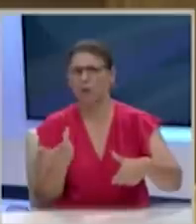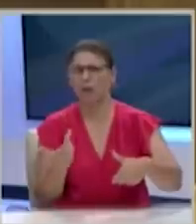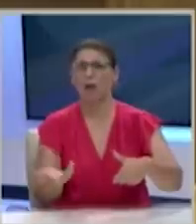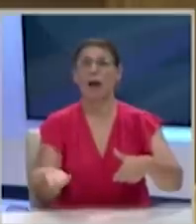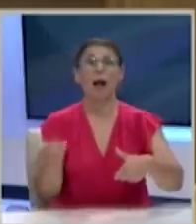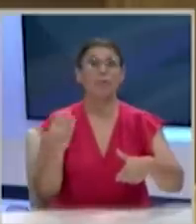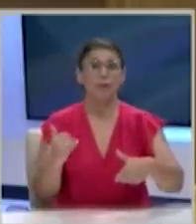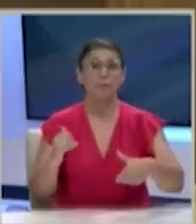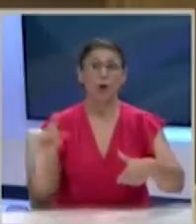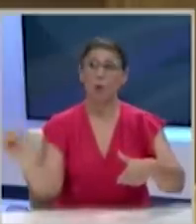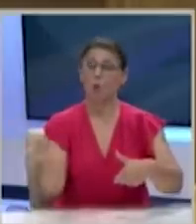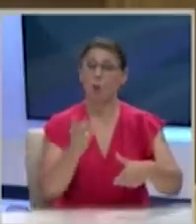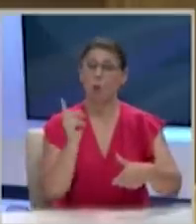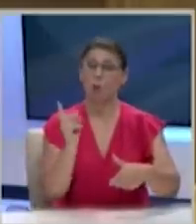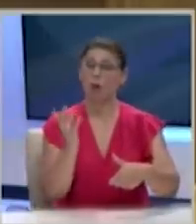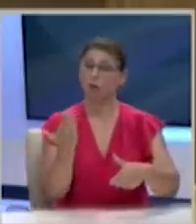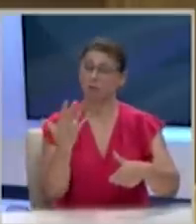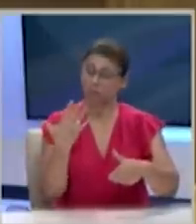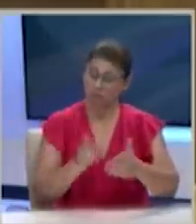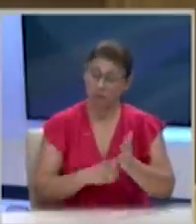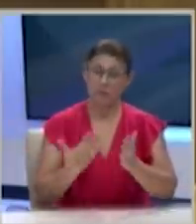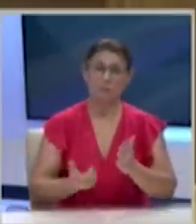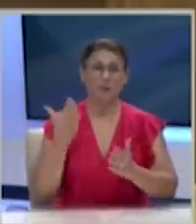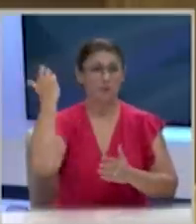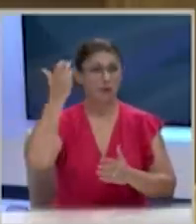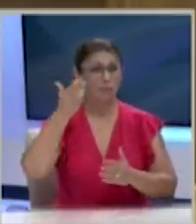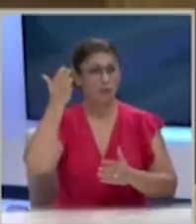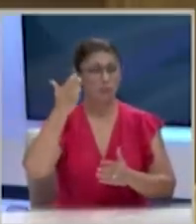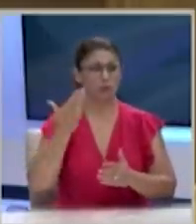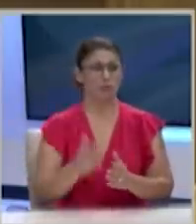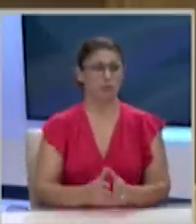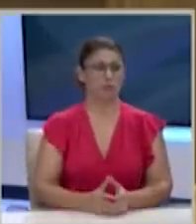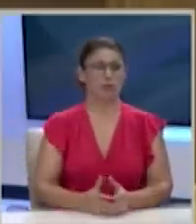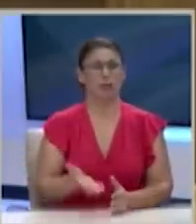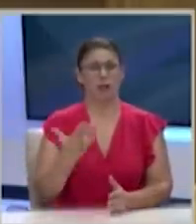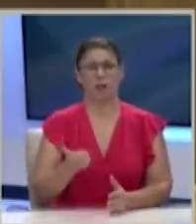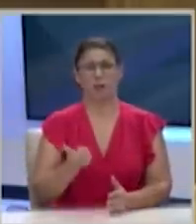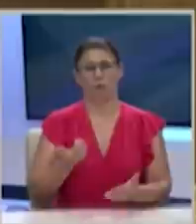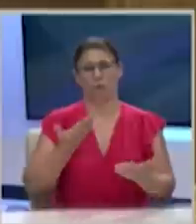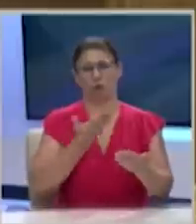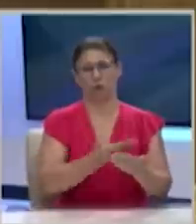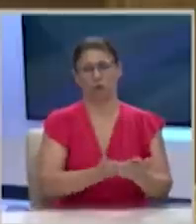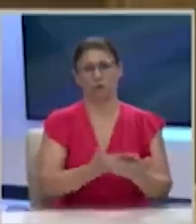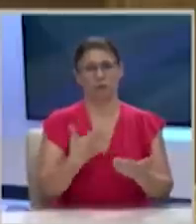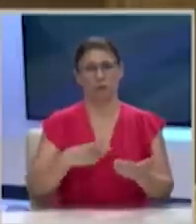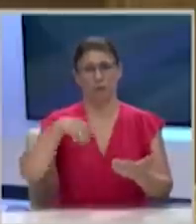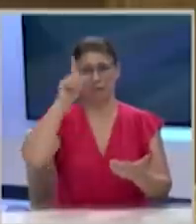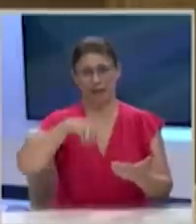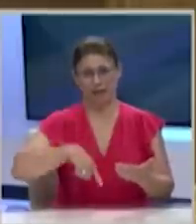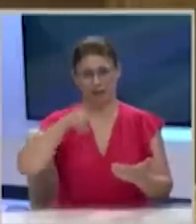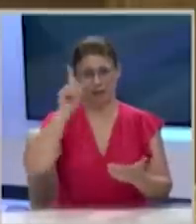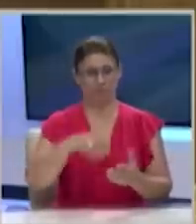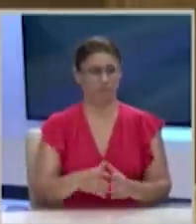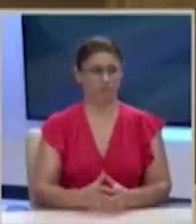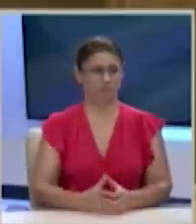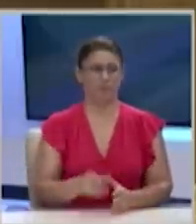όλα τα υπόλοιπα και αν δεν υπάρχει επιστημονική μελέτη. Έχουμε προτάσεις. Κάναμε μία ημερίδα.